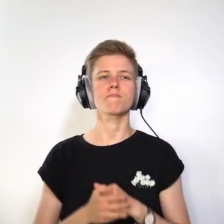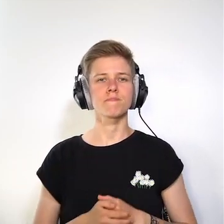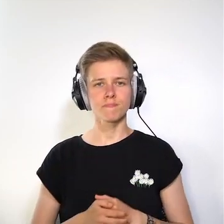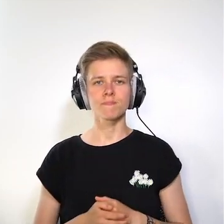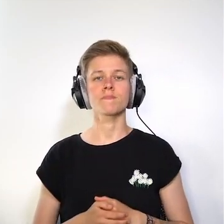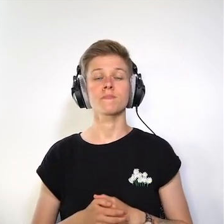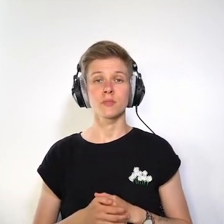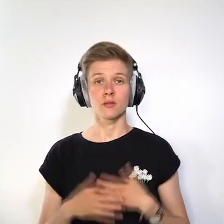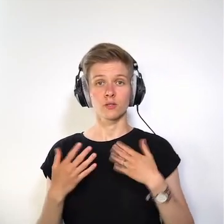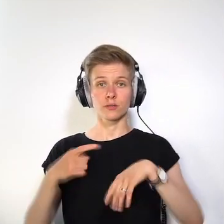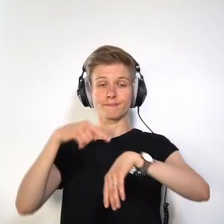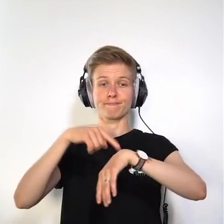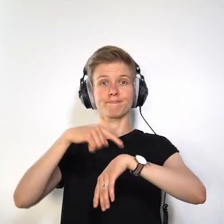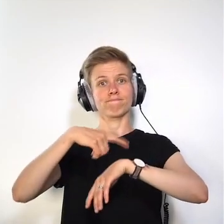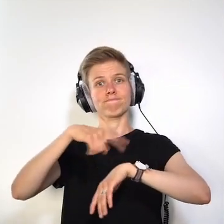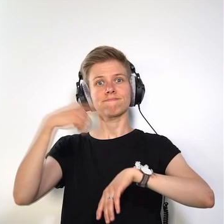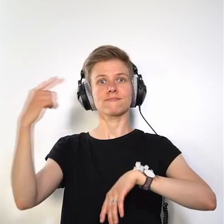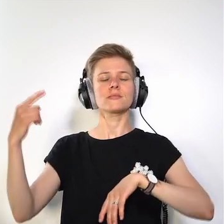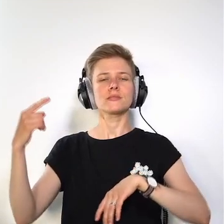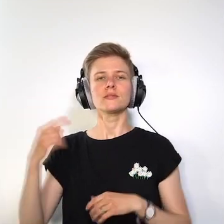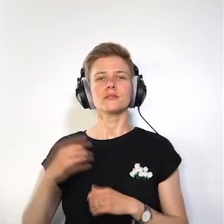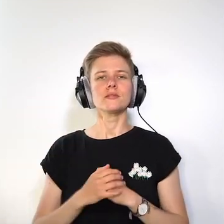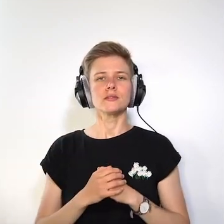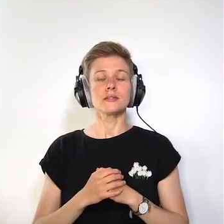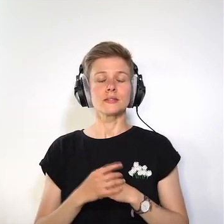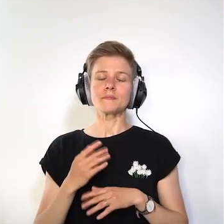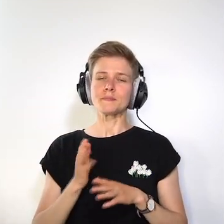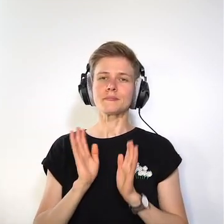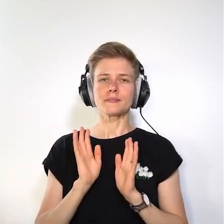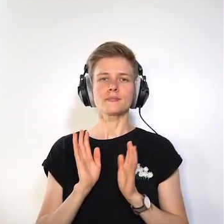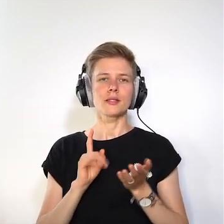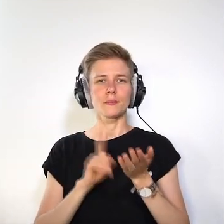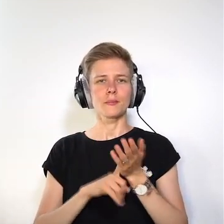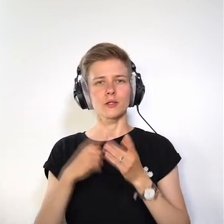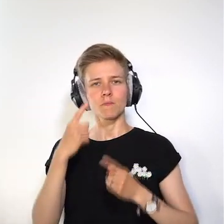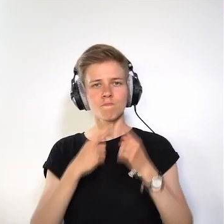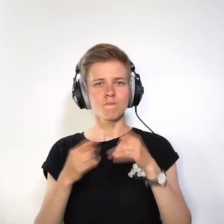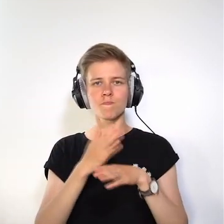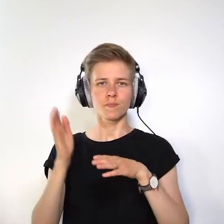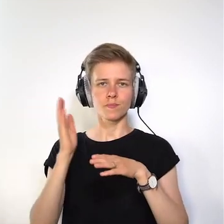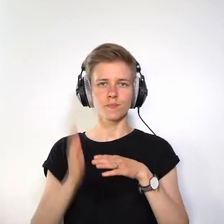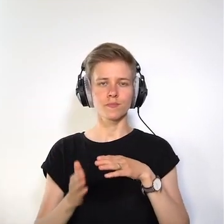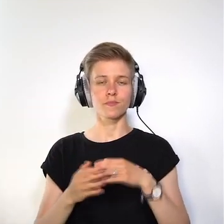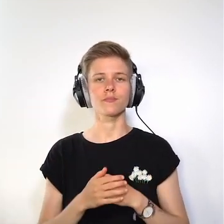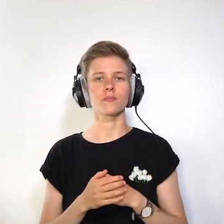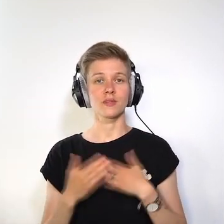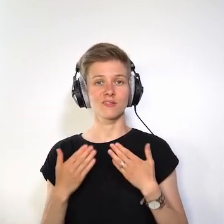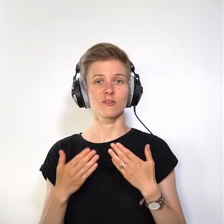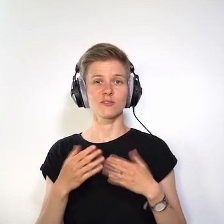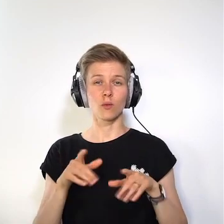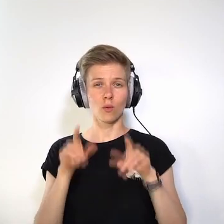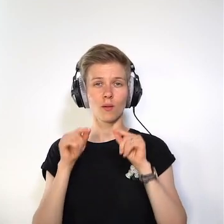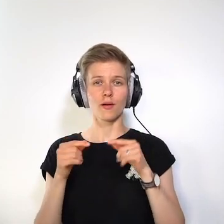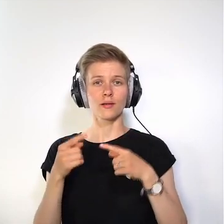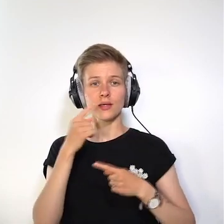meillä alkaa olla kello jo sen verran, että mä ehkä joudun päättämään tämän keskustelun, mutta tässä nähtiin, että oli vasta niin kuin keskustelun avaus